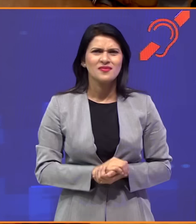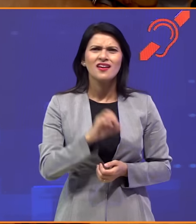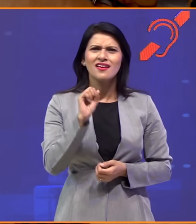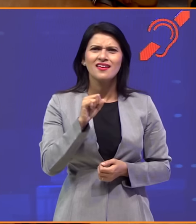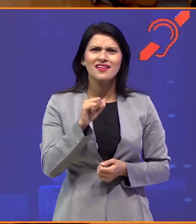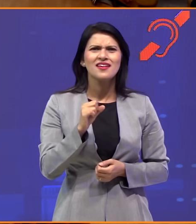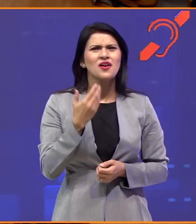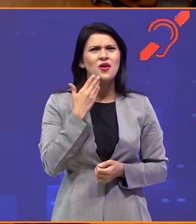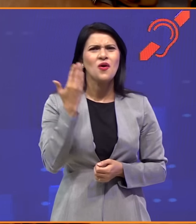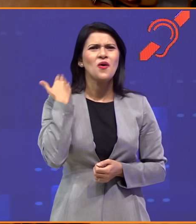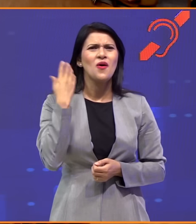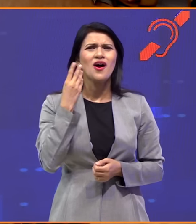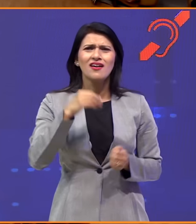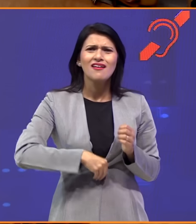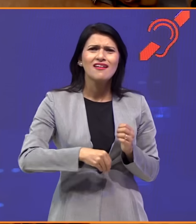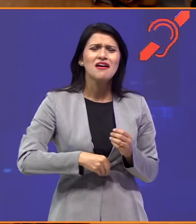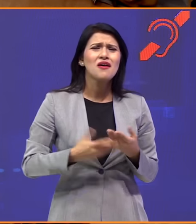भूख मरी